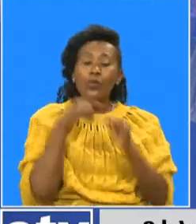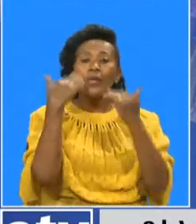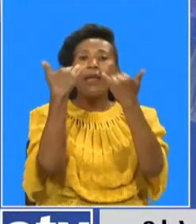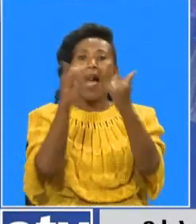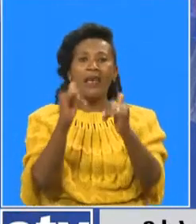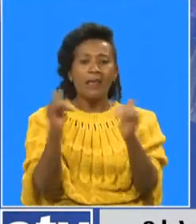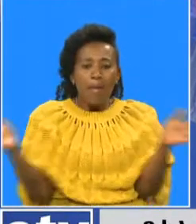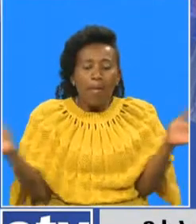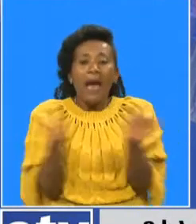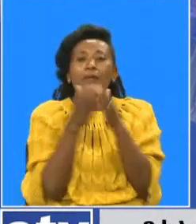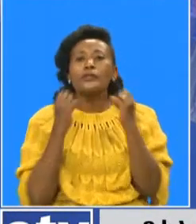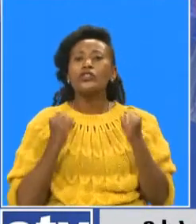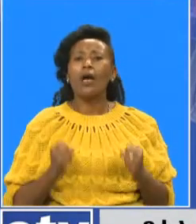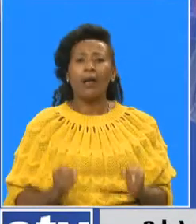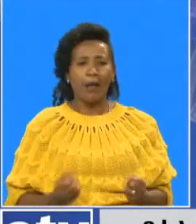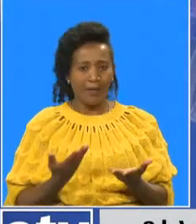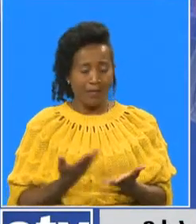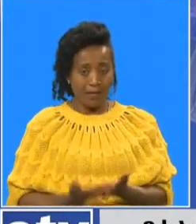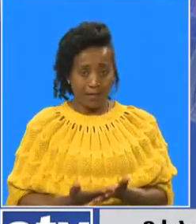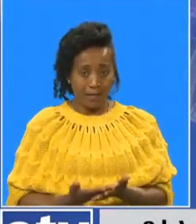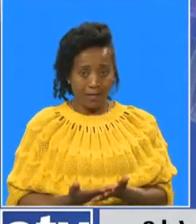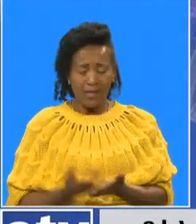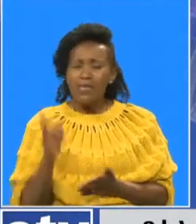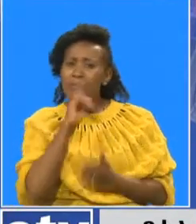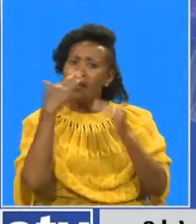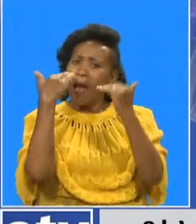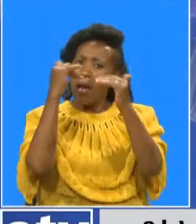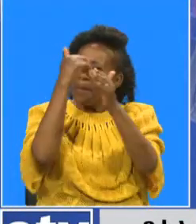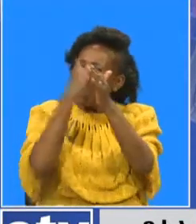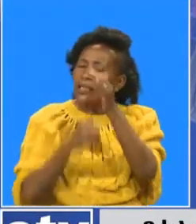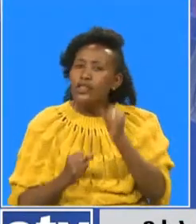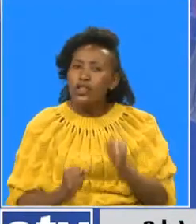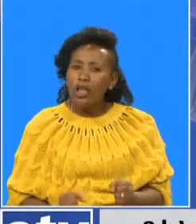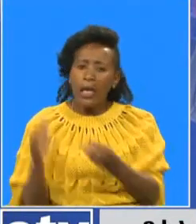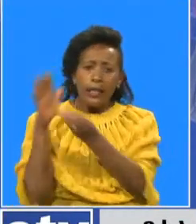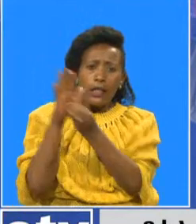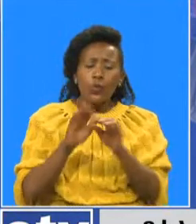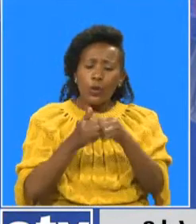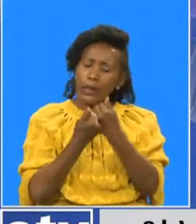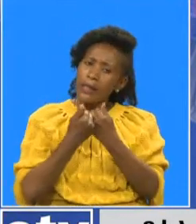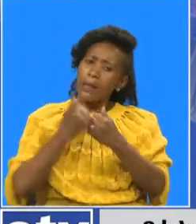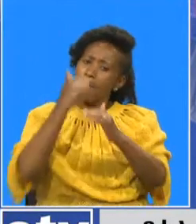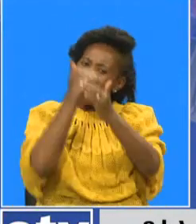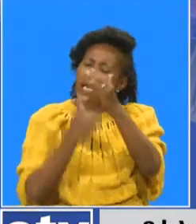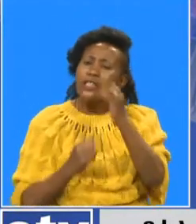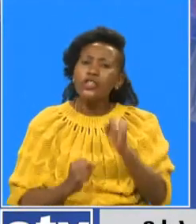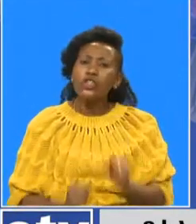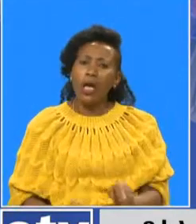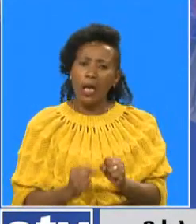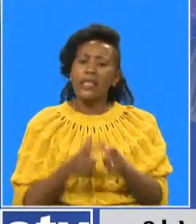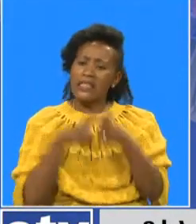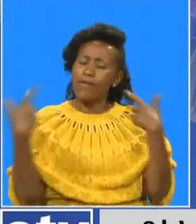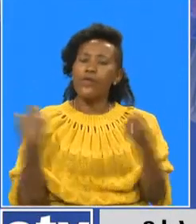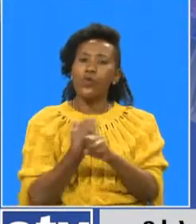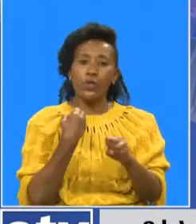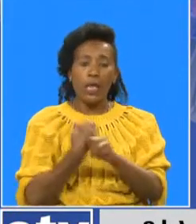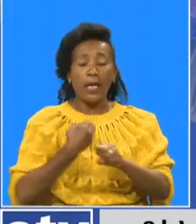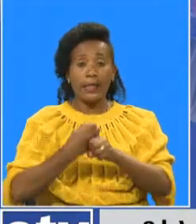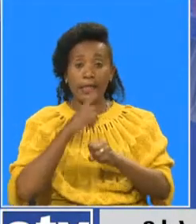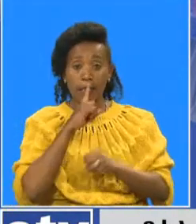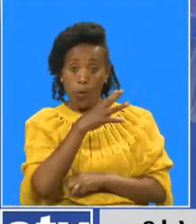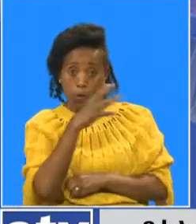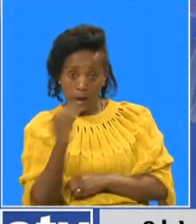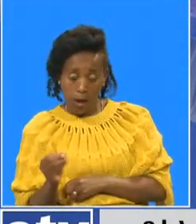ያህል ሚኒማይዝ ማድረግ እንችላለን ነው ምን ያህል መቀነስ ተጽኖን እንዴት አድርገን መቀነስ እንችላለን ነው ሰፊ ስራ